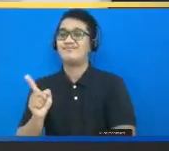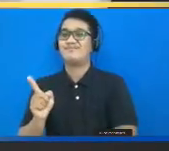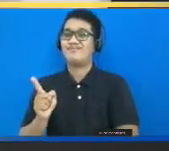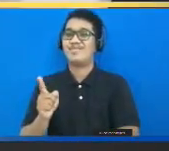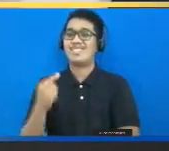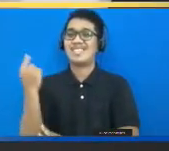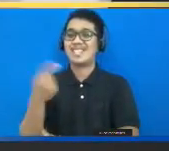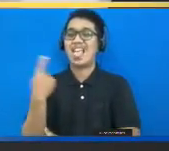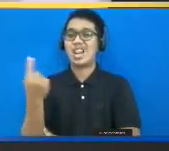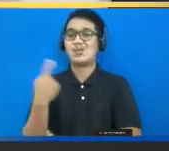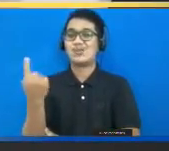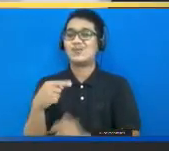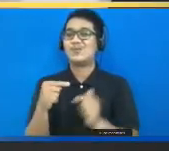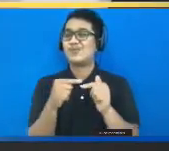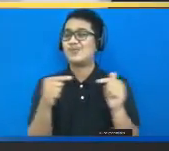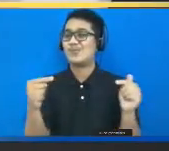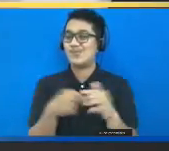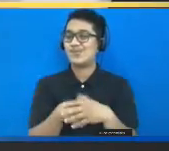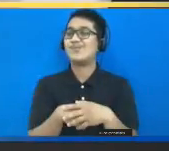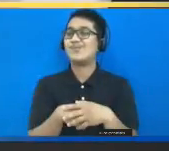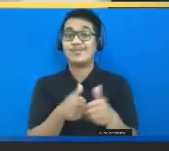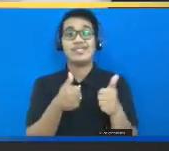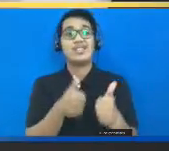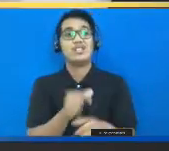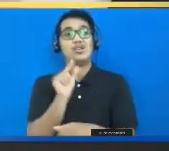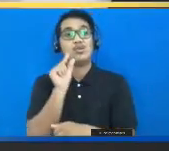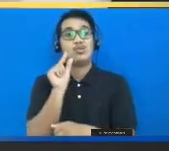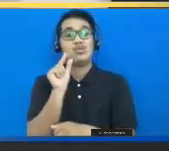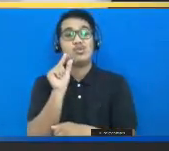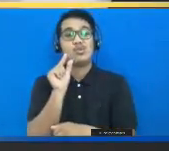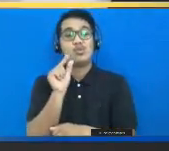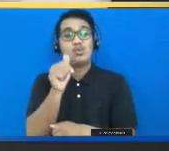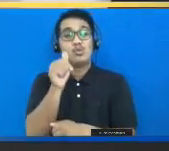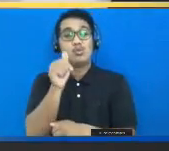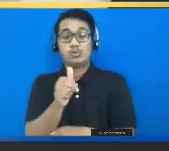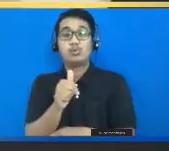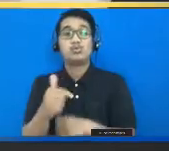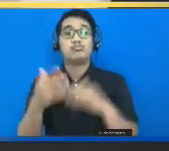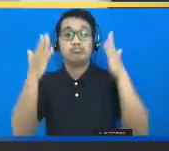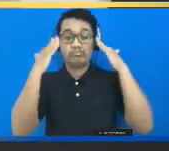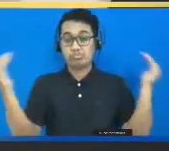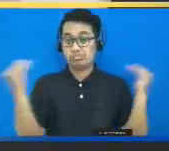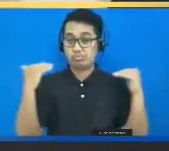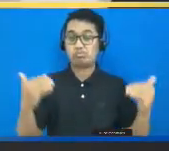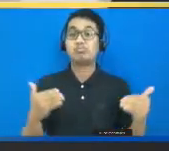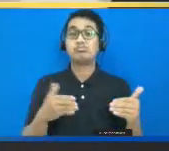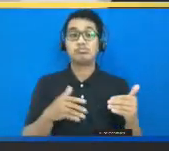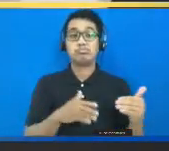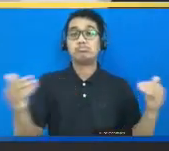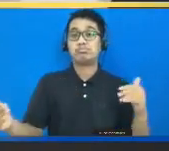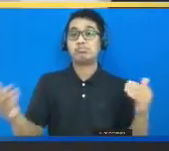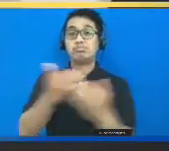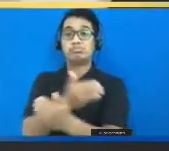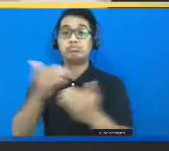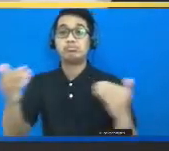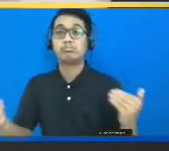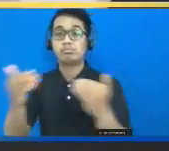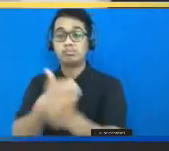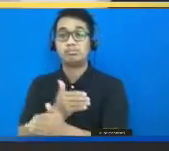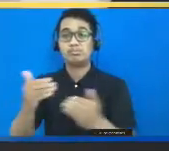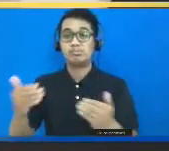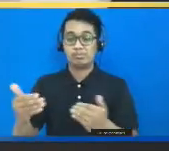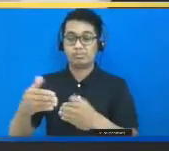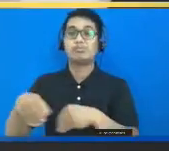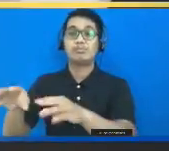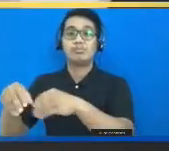kita WC infrastructure on the get the goods from the ke customer gitu Itu yang komponennya